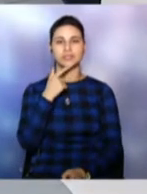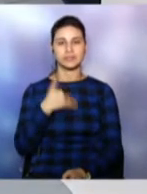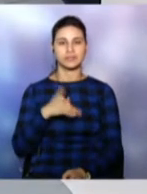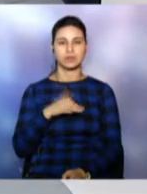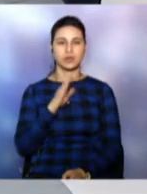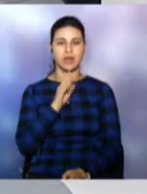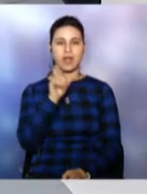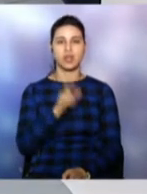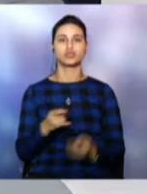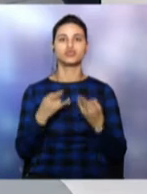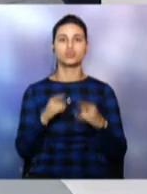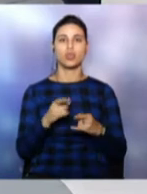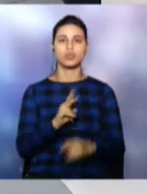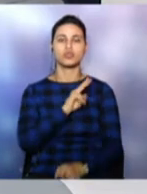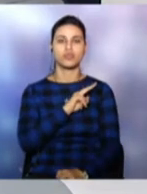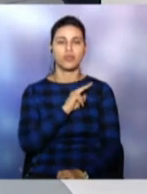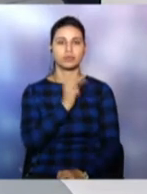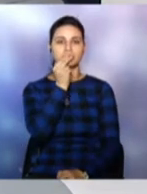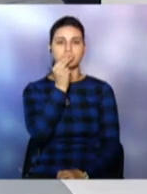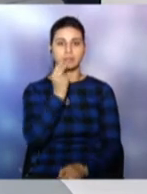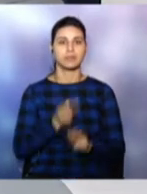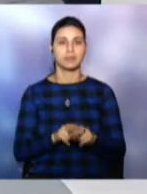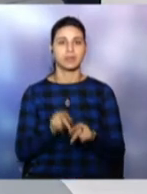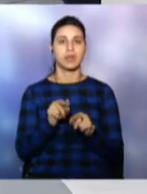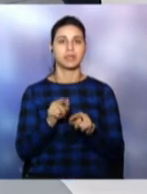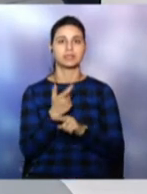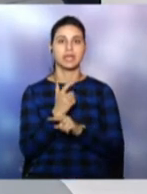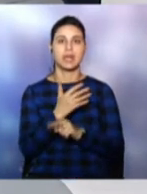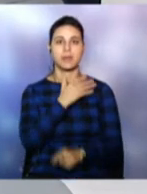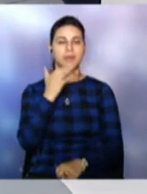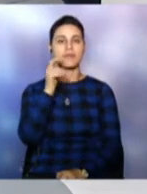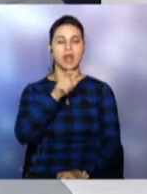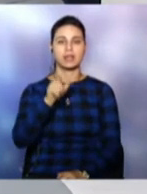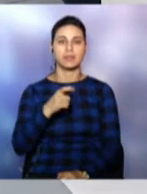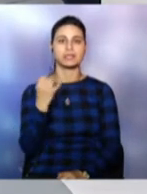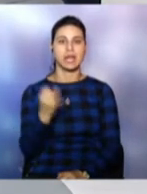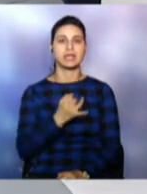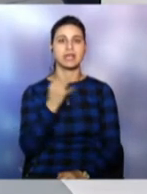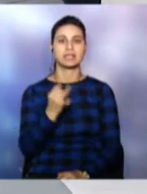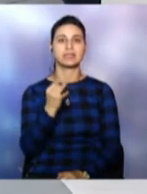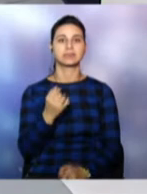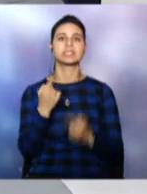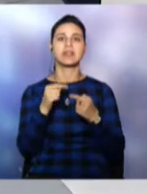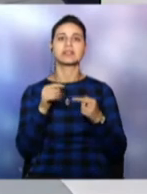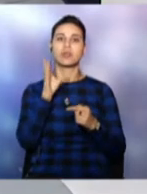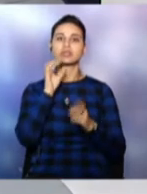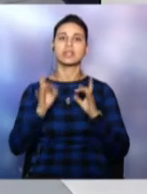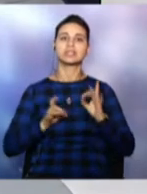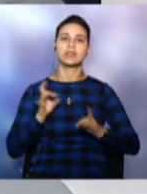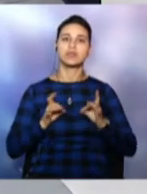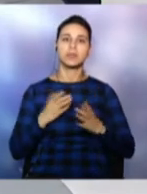დღეებში შოკოლადზე გაზრდილ მოთხოვნილებას. ესეც ძალიან ბევრ მაყურებელს აინტერესებს. სხვადასხვა სტრესულ